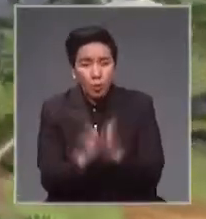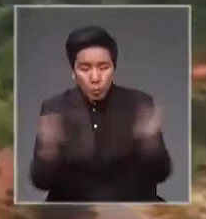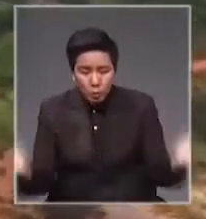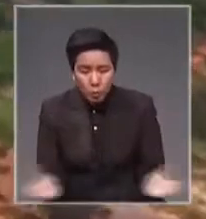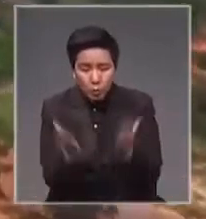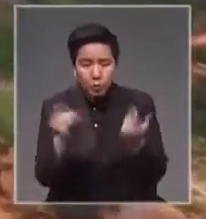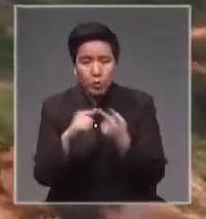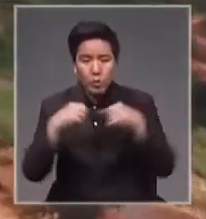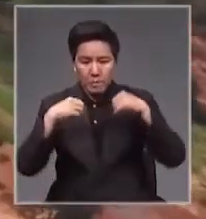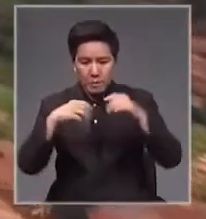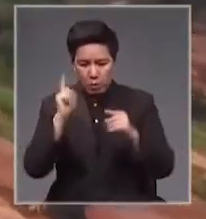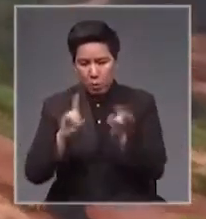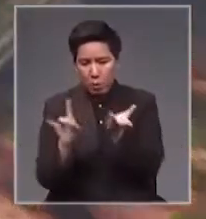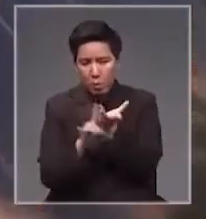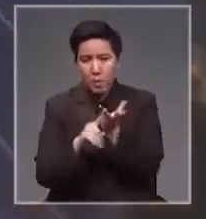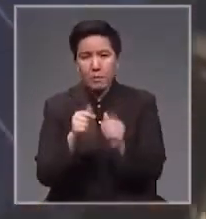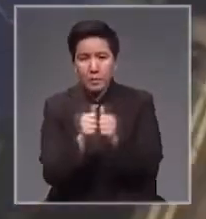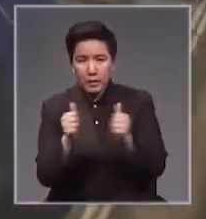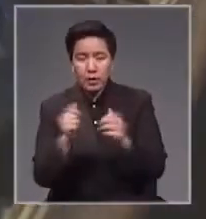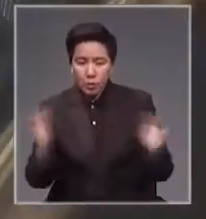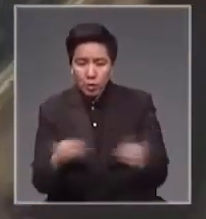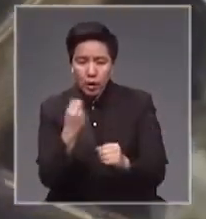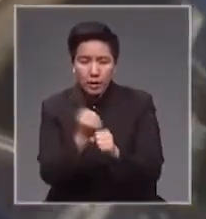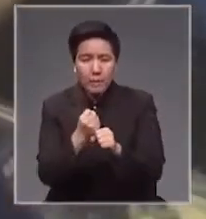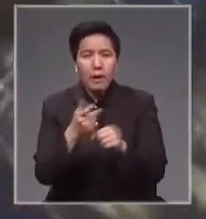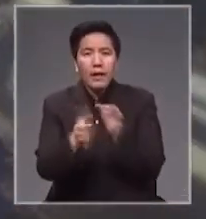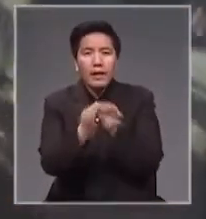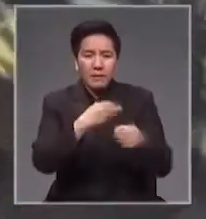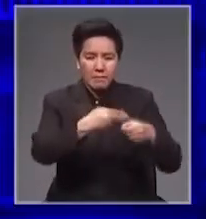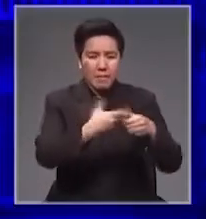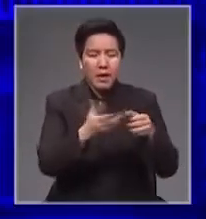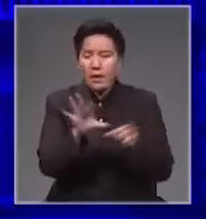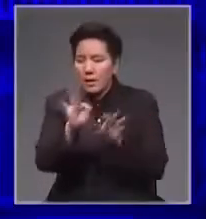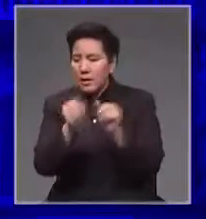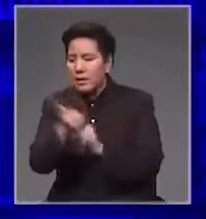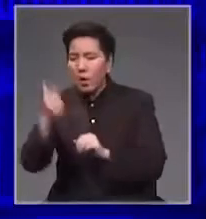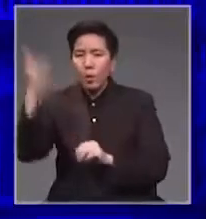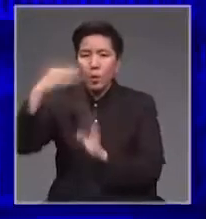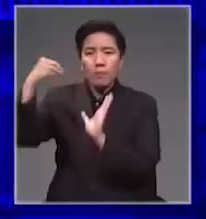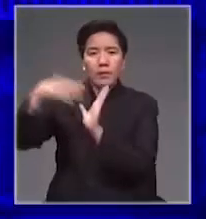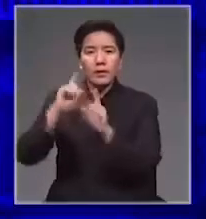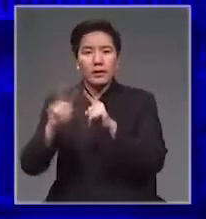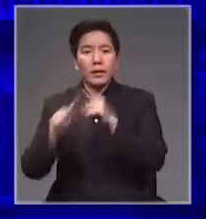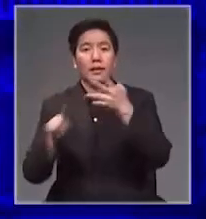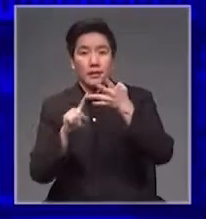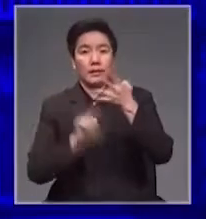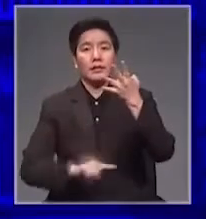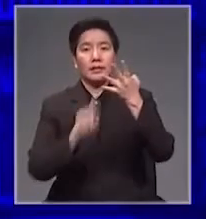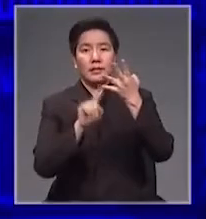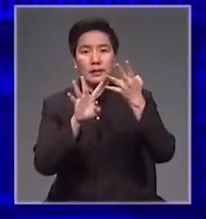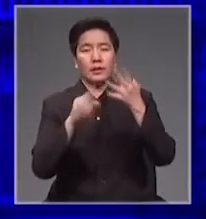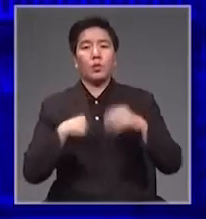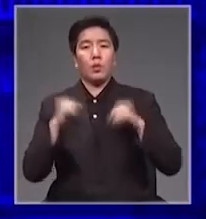การใช้พลังงานอย่างมีประสิทธิภาพและสนับสนุนการใช้พลังงานทดแทนพลังงานทางเลือกและ 4. การเสริมสร้างขีดความสามารถ